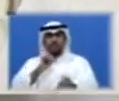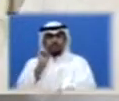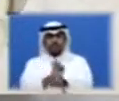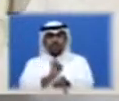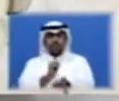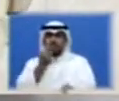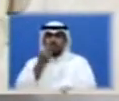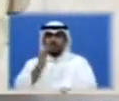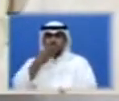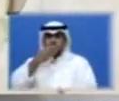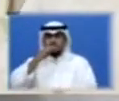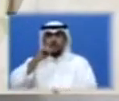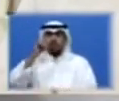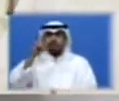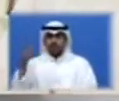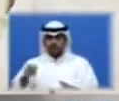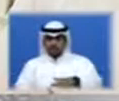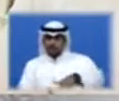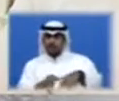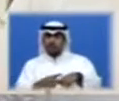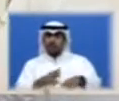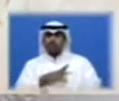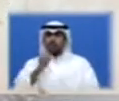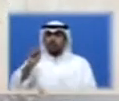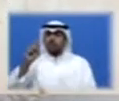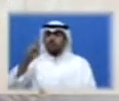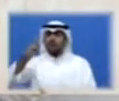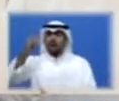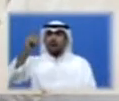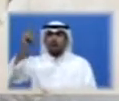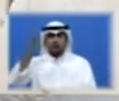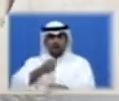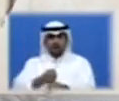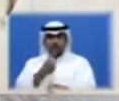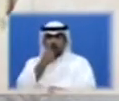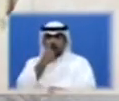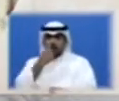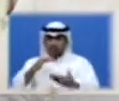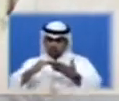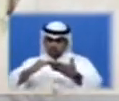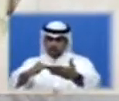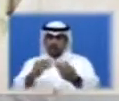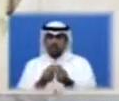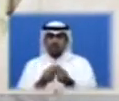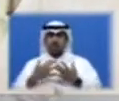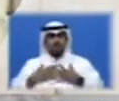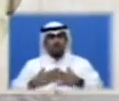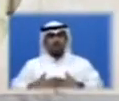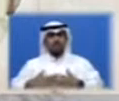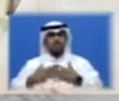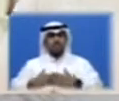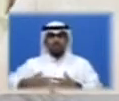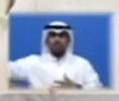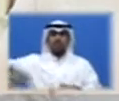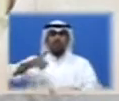هو القلب الحنون والصدر الحنون لأبناء وطنه، تحمل الكثير والكثير من تبعات